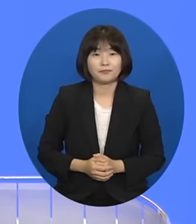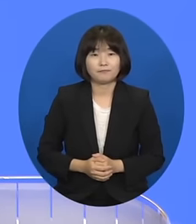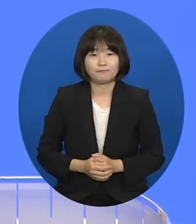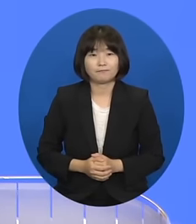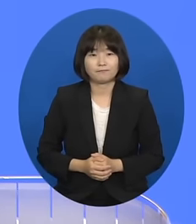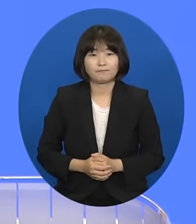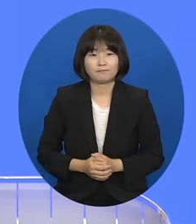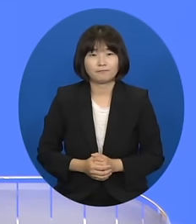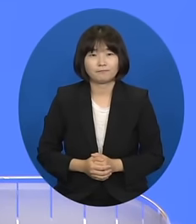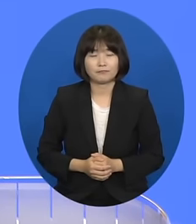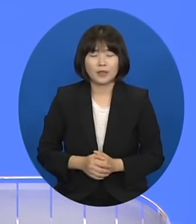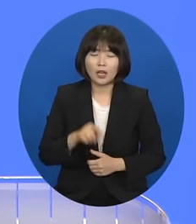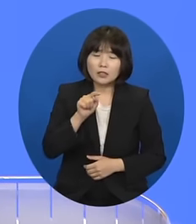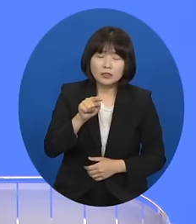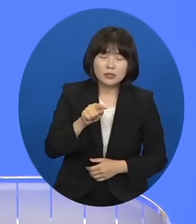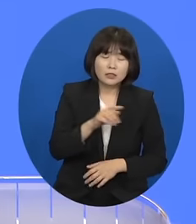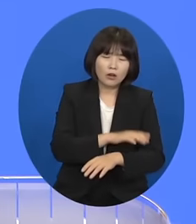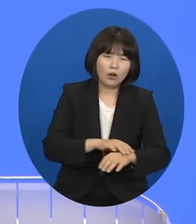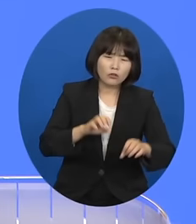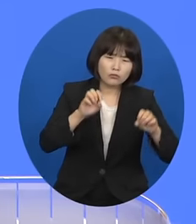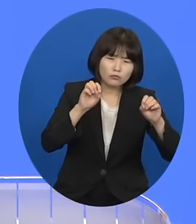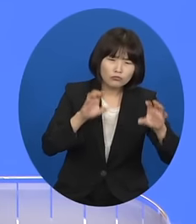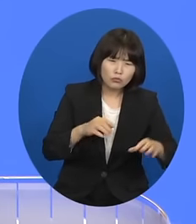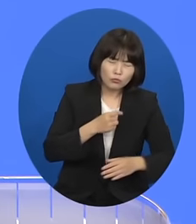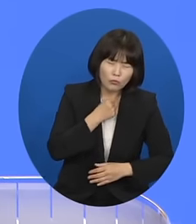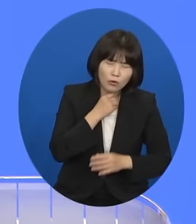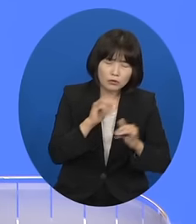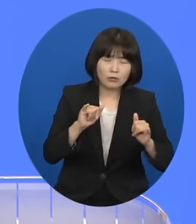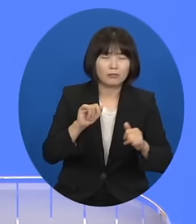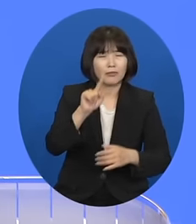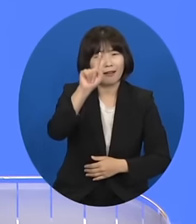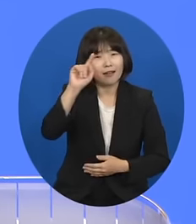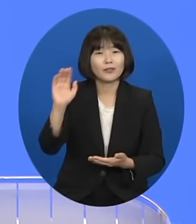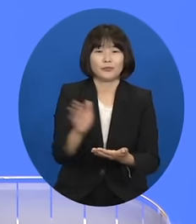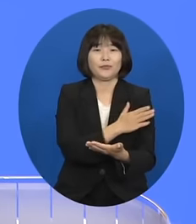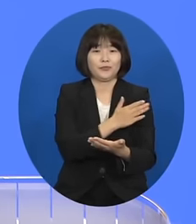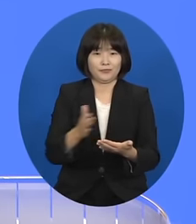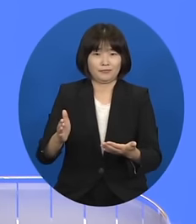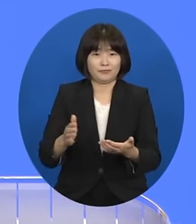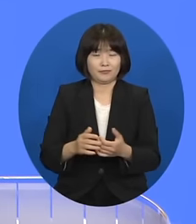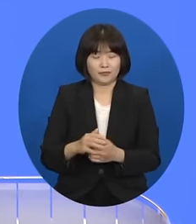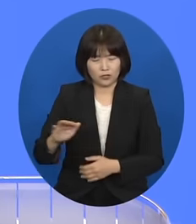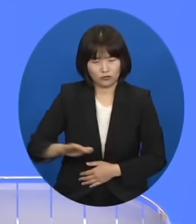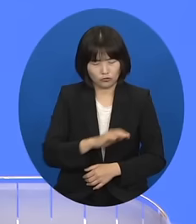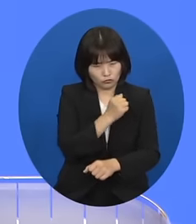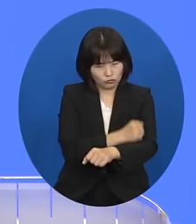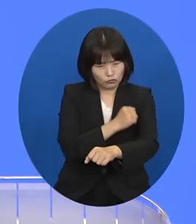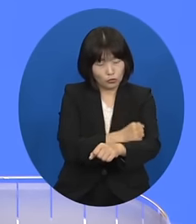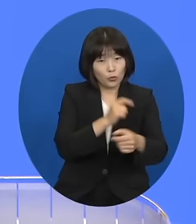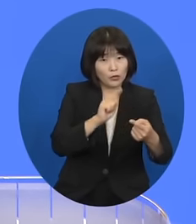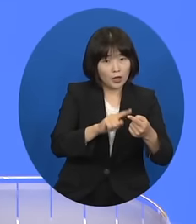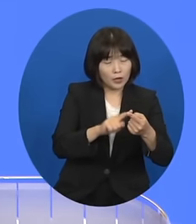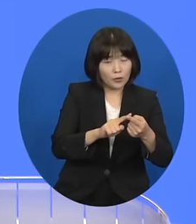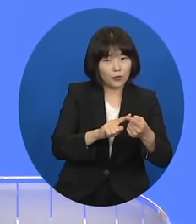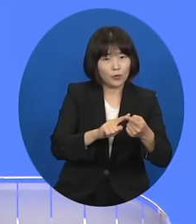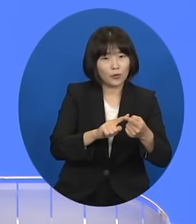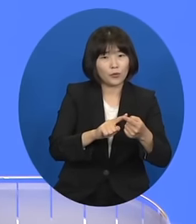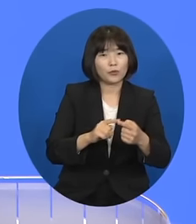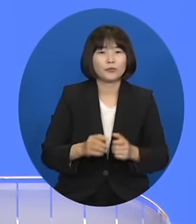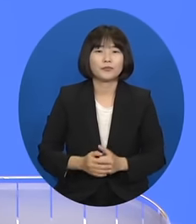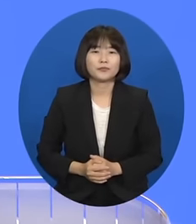여러분, 그것이 헛수고가 될 거를 원하는 사람이 어디 있겠습니까? 우리가 수고한 대로 마치 집이 하나하나